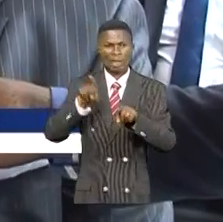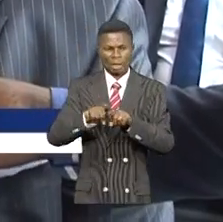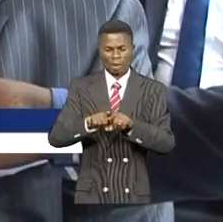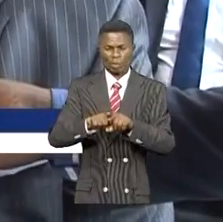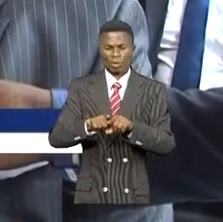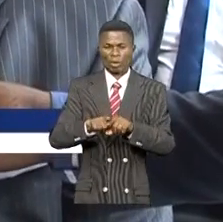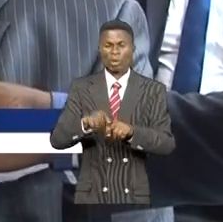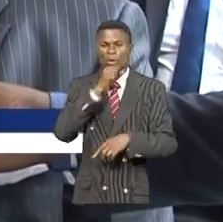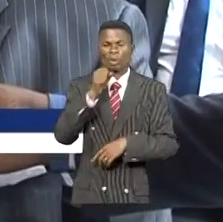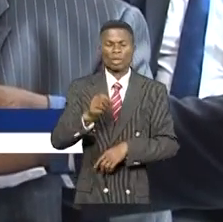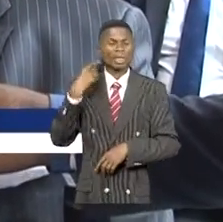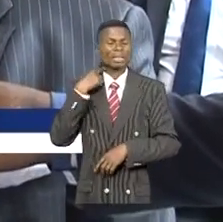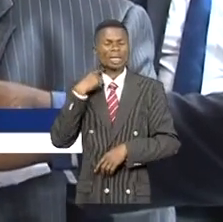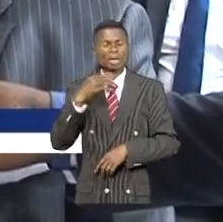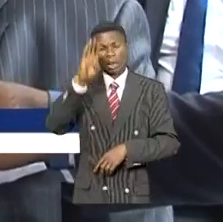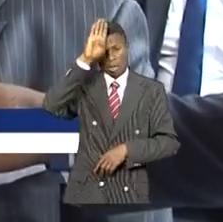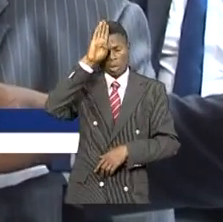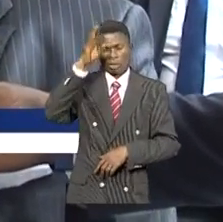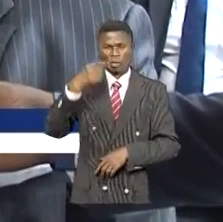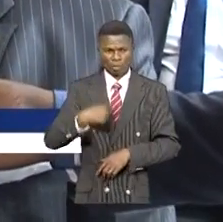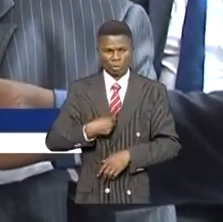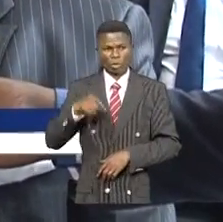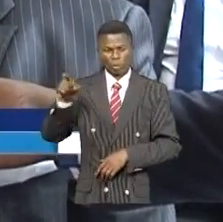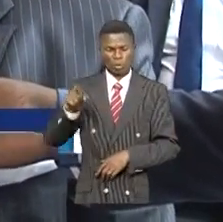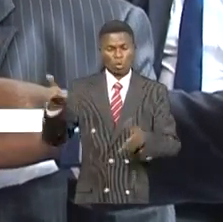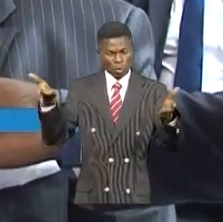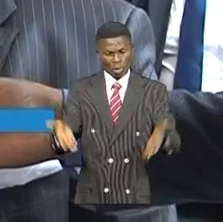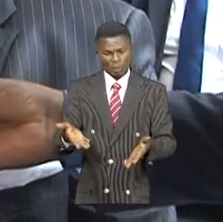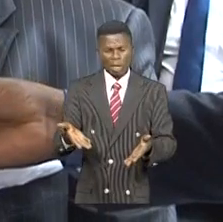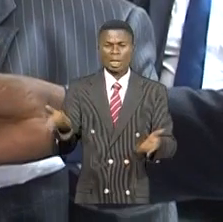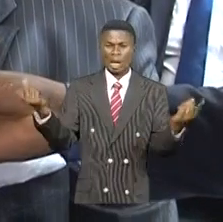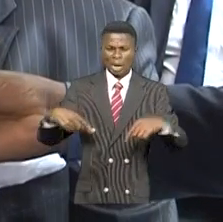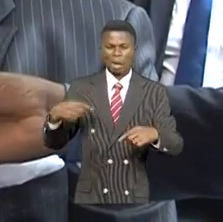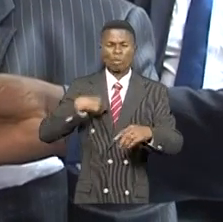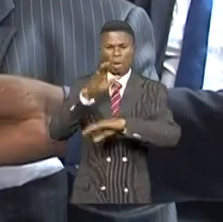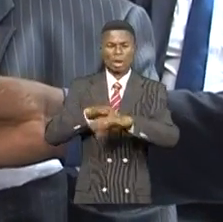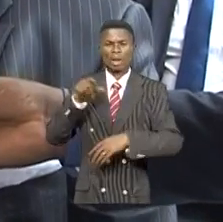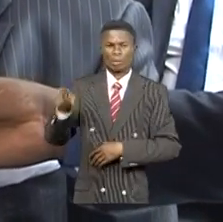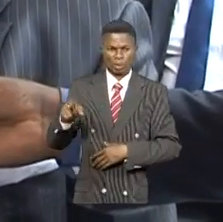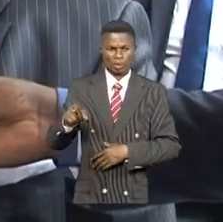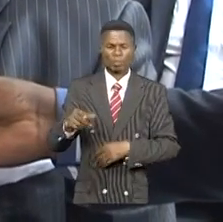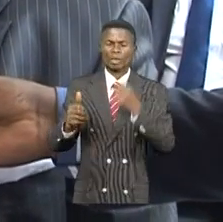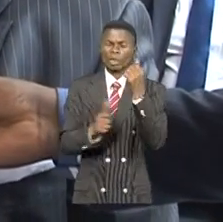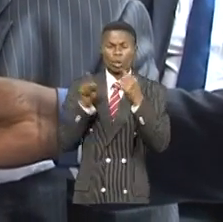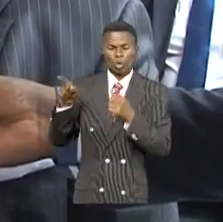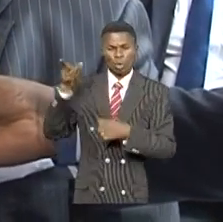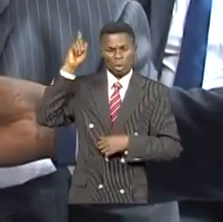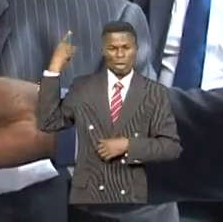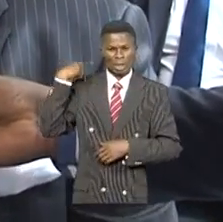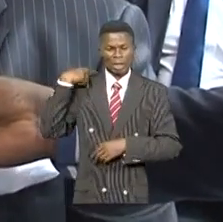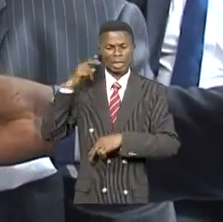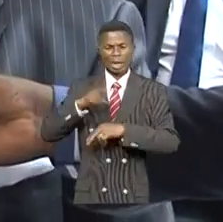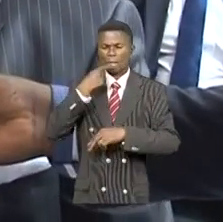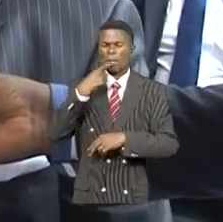Bukulaka, Yaya, Kulutu. Il était toujours là quand j'ai besoin de lui. Vous savez, c'est quelqu'un qui avait un franc